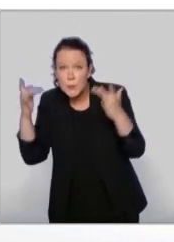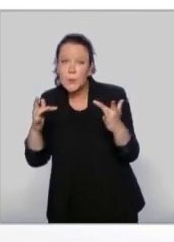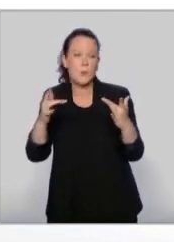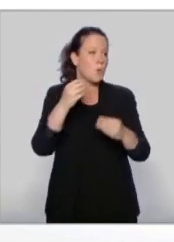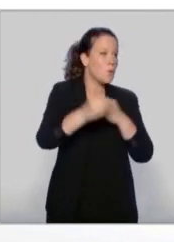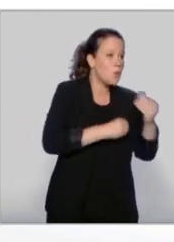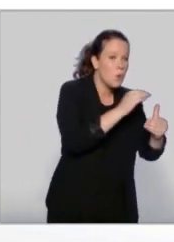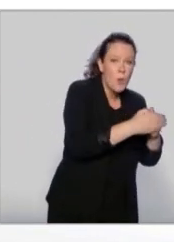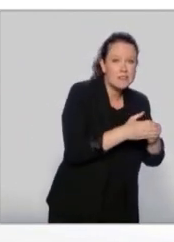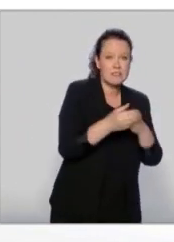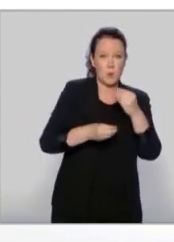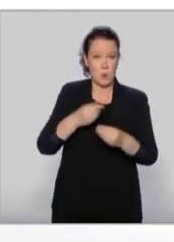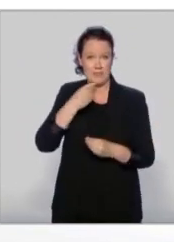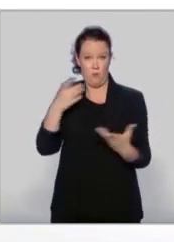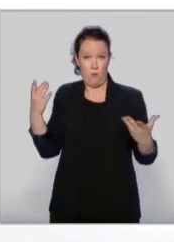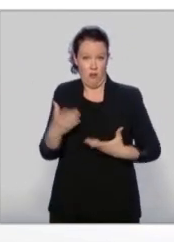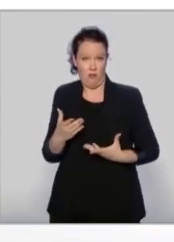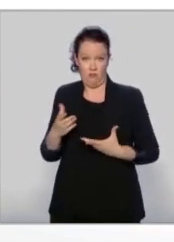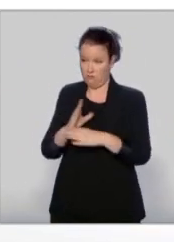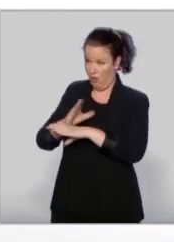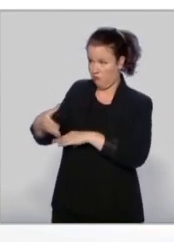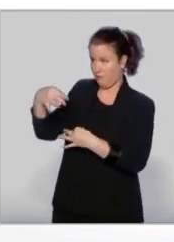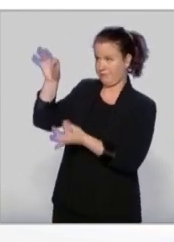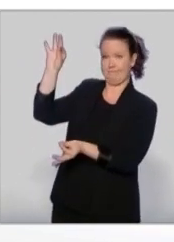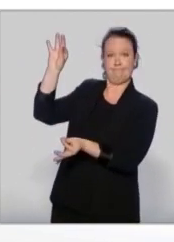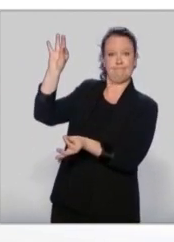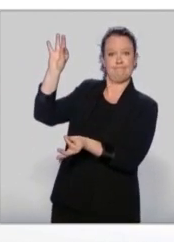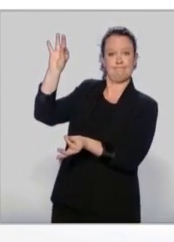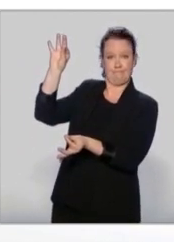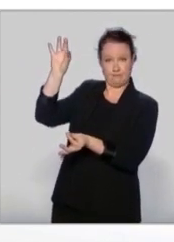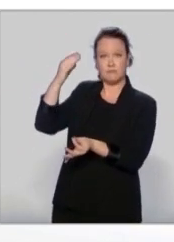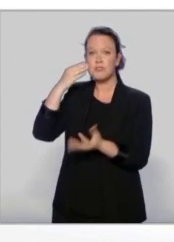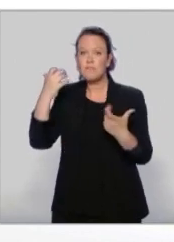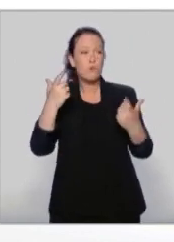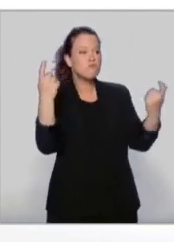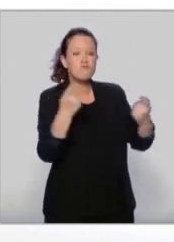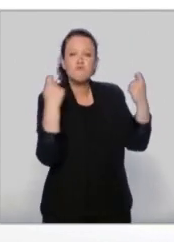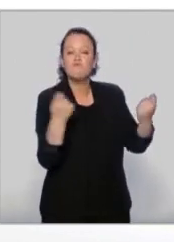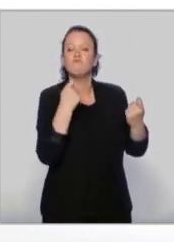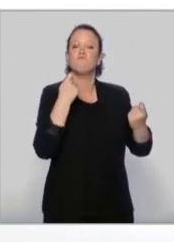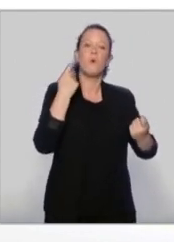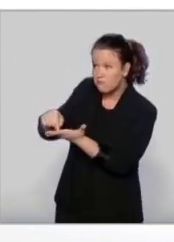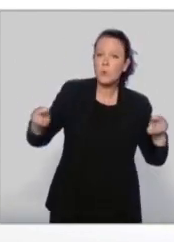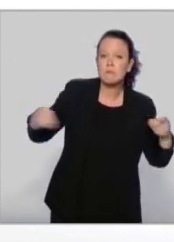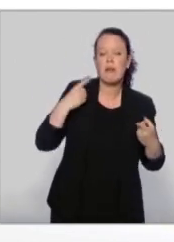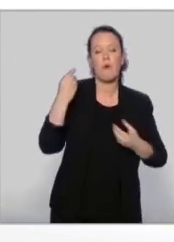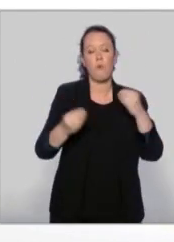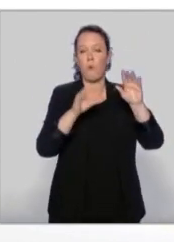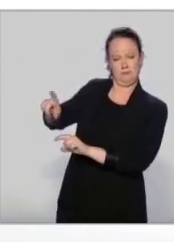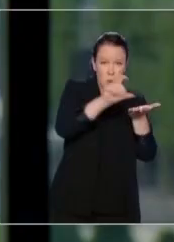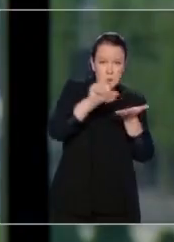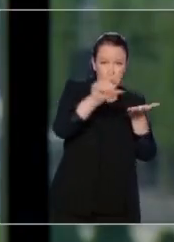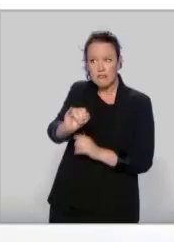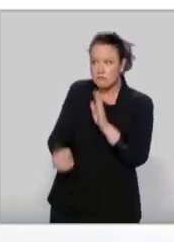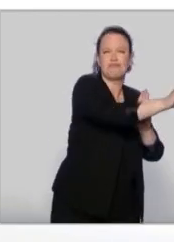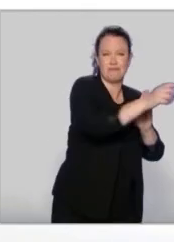de plus de 12 ans, il faudra, pour accéder à un spectacle, un parc d'attractions, un concert ou un festival, avoir été ou présenté